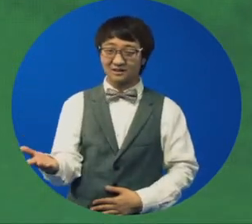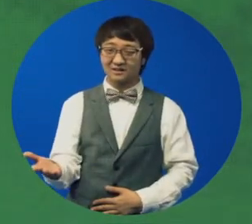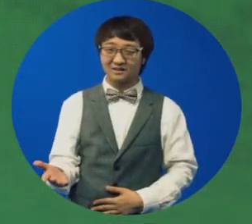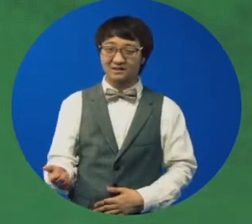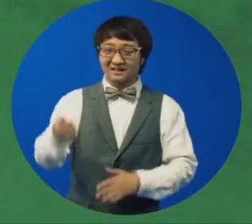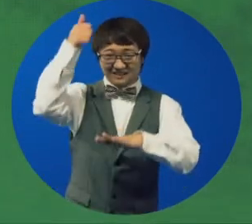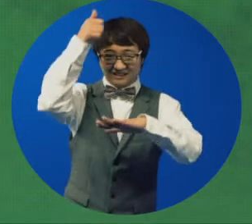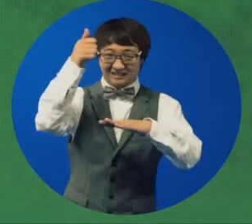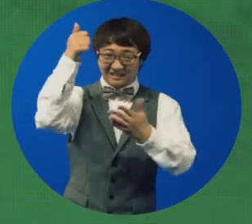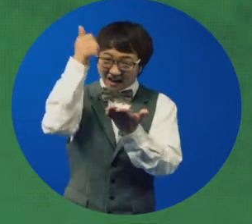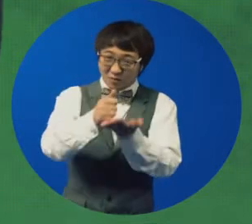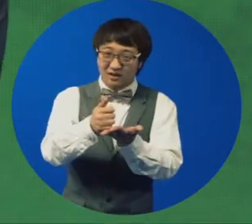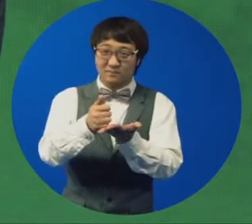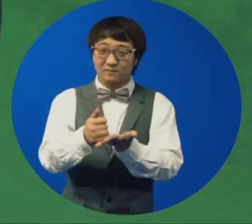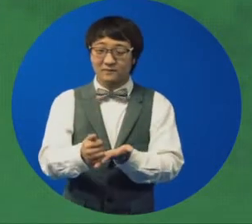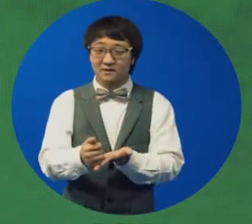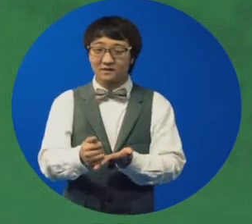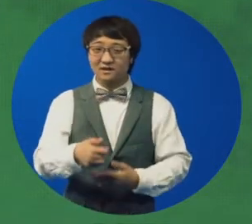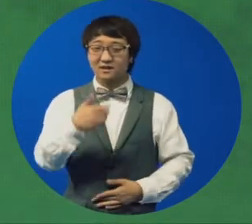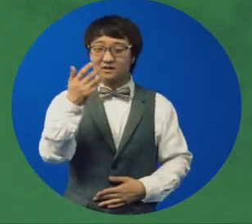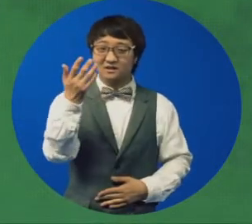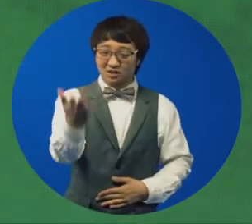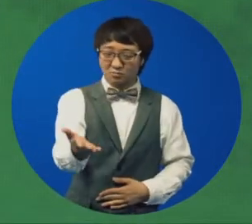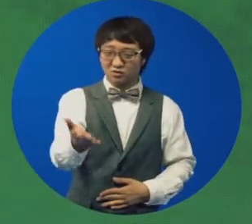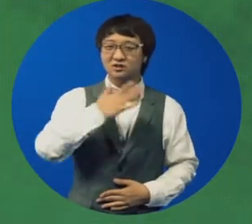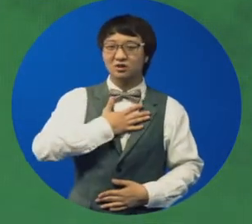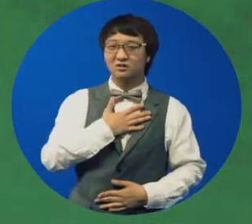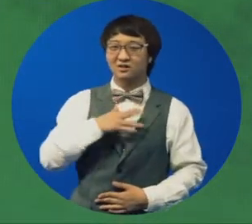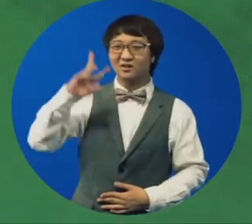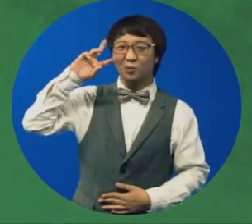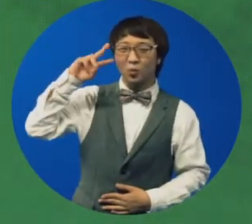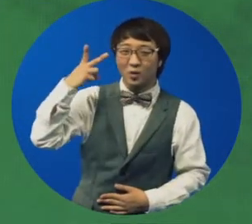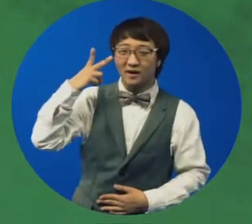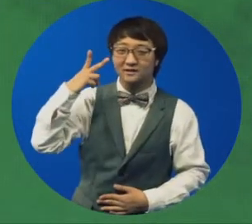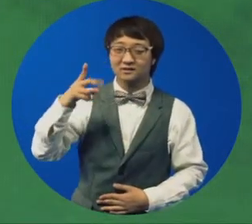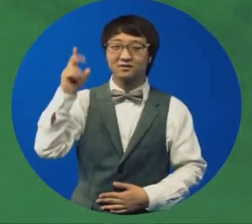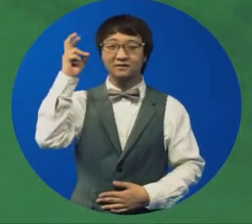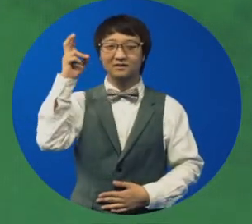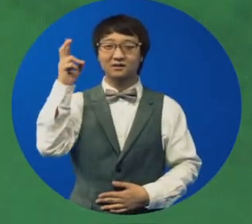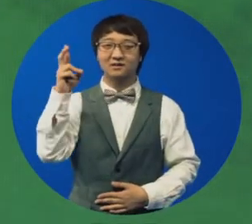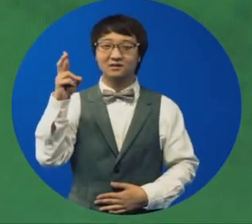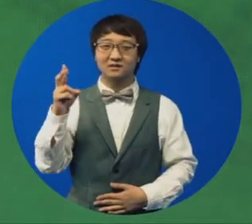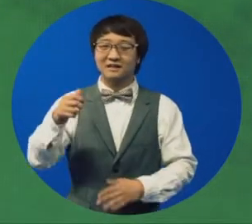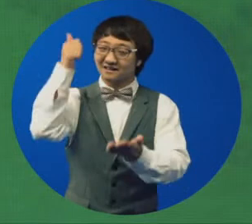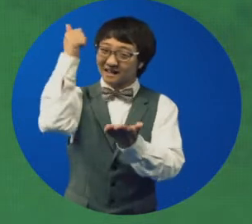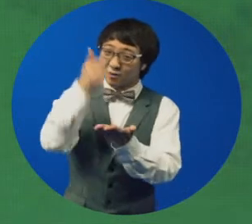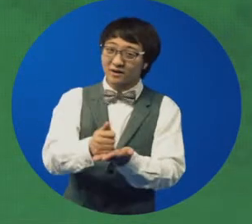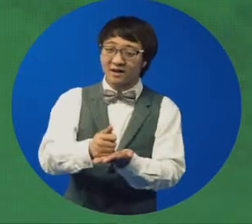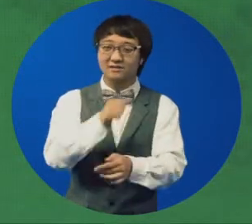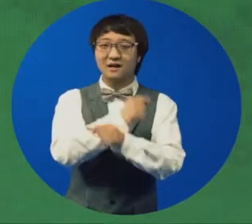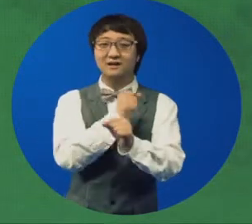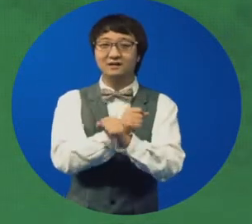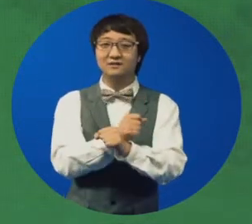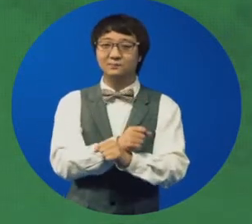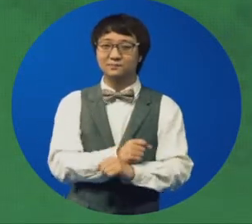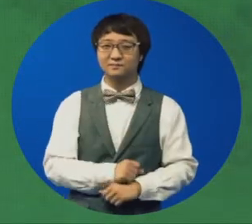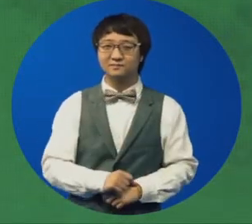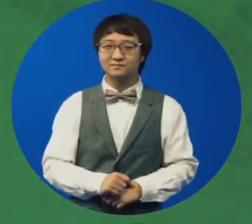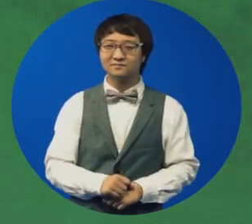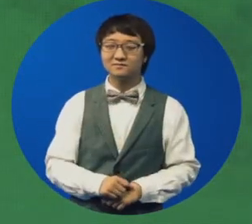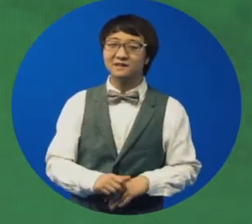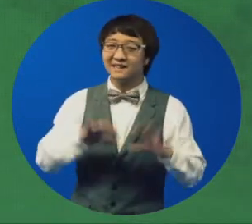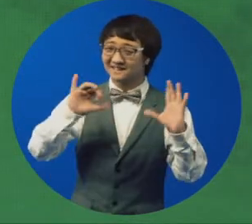근데 여러분들이 저를 좀 오해하시는 것 같아요. 하나님을 믿는 사람들 탁월해야 한다, 이 말은요, 세상의 성공과 지위를